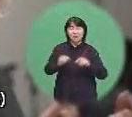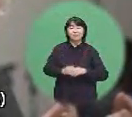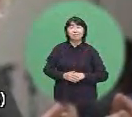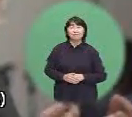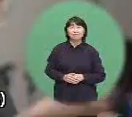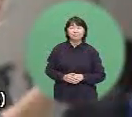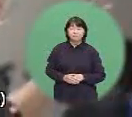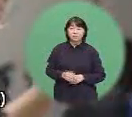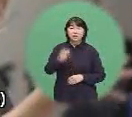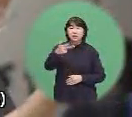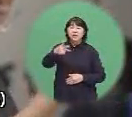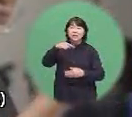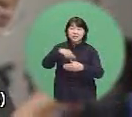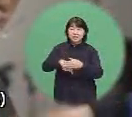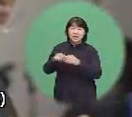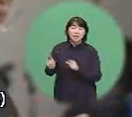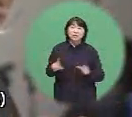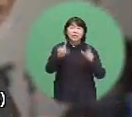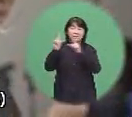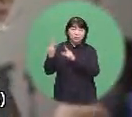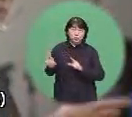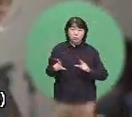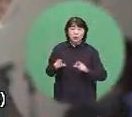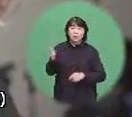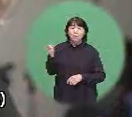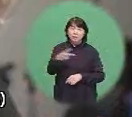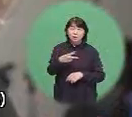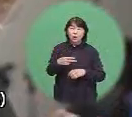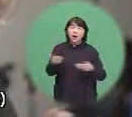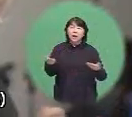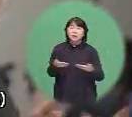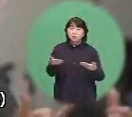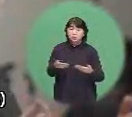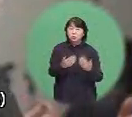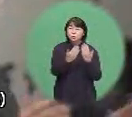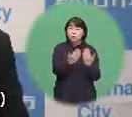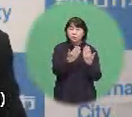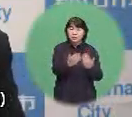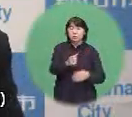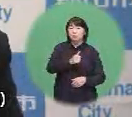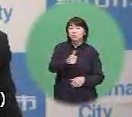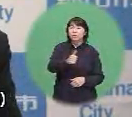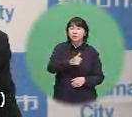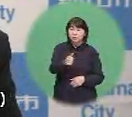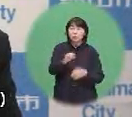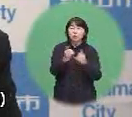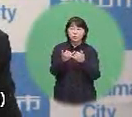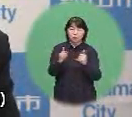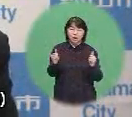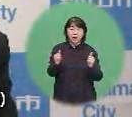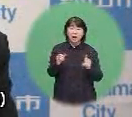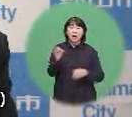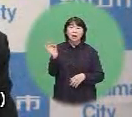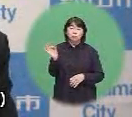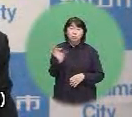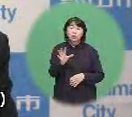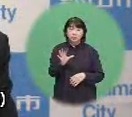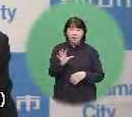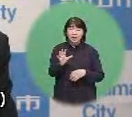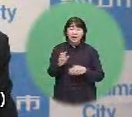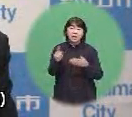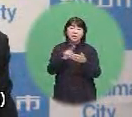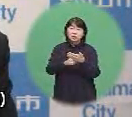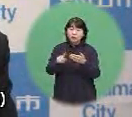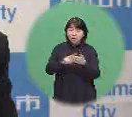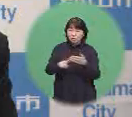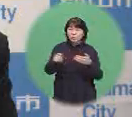主に市内に在住または通勤通学する人が無料で利用でき、スマートフォンで悩みなどについて相